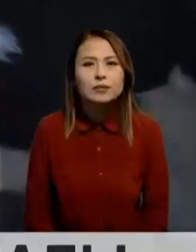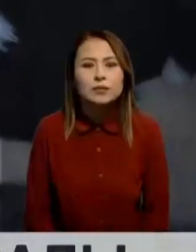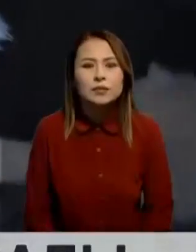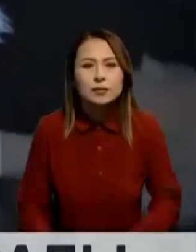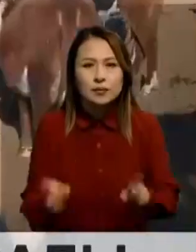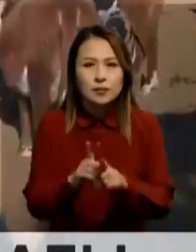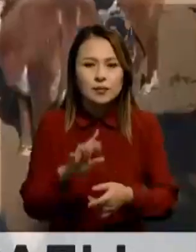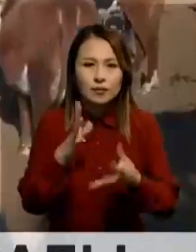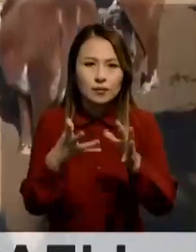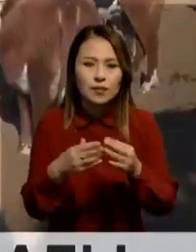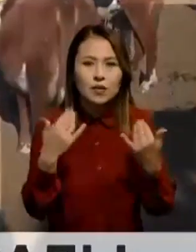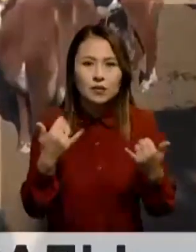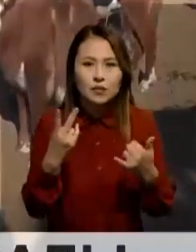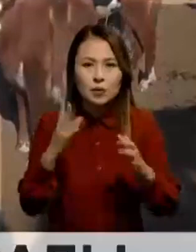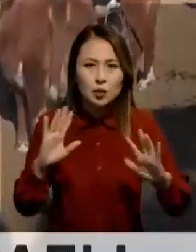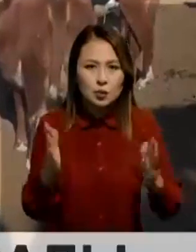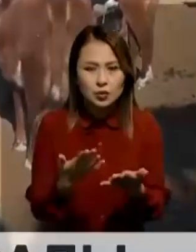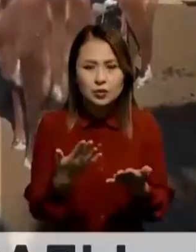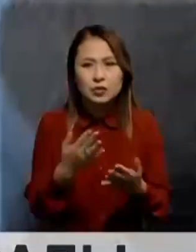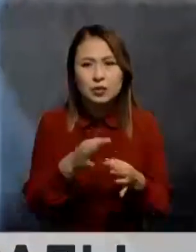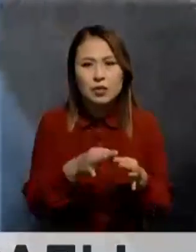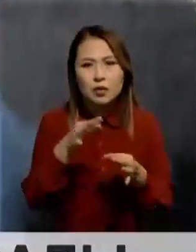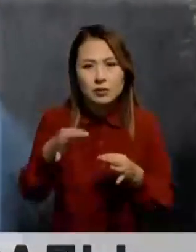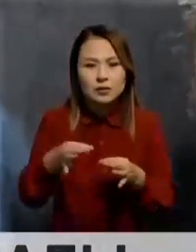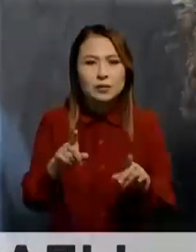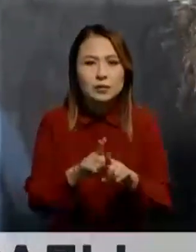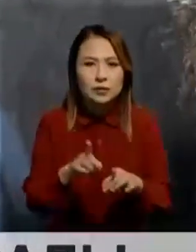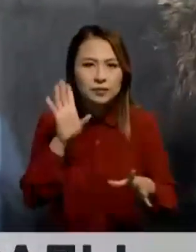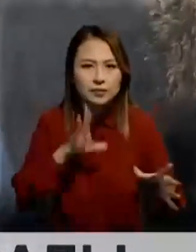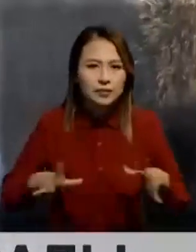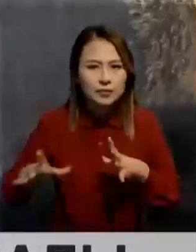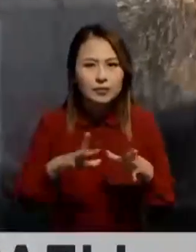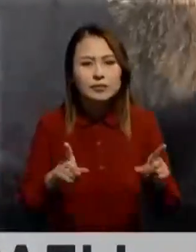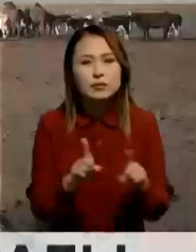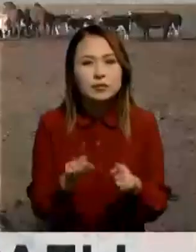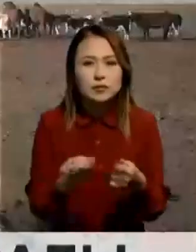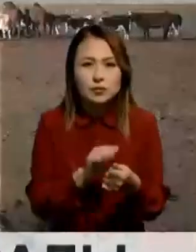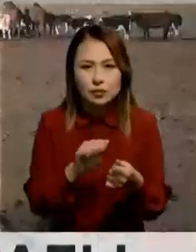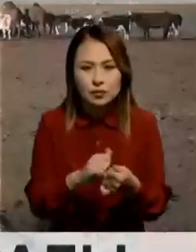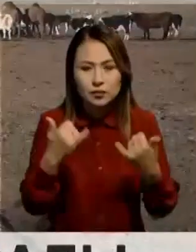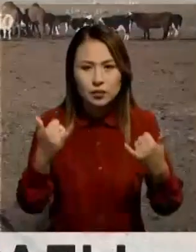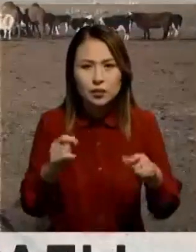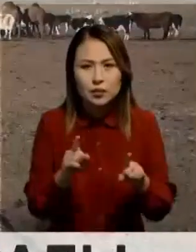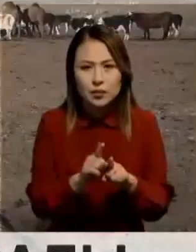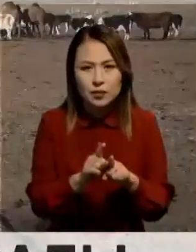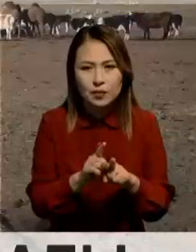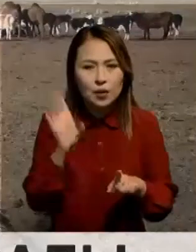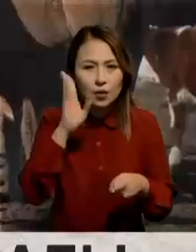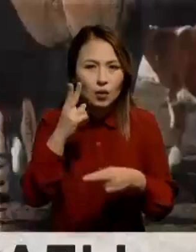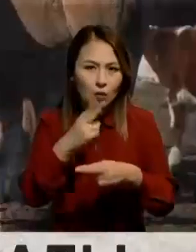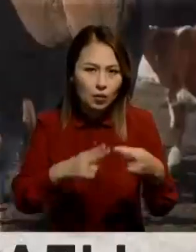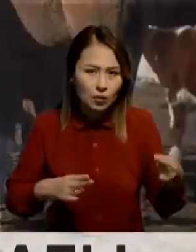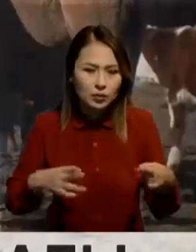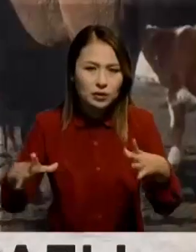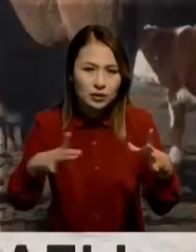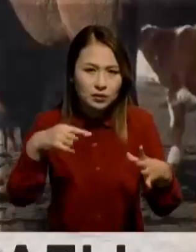Biz aralap körgen eki kıstakta da jağday osınday. Öris alıs kıyırdan zorga jetetin tört türk mal suğa kambay jatar. Onun üstünde ergedeki özende muz kursağalı kuduktan